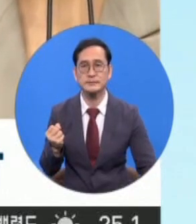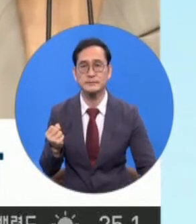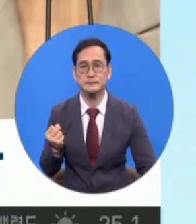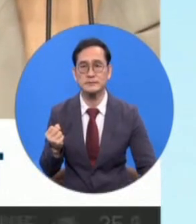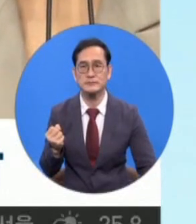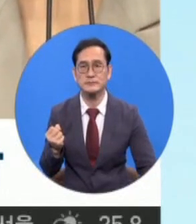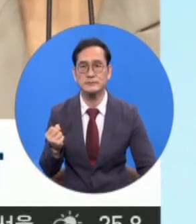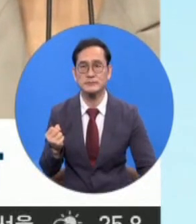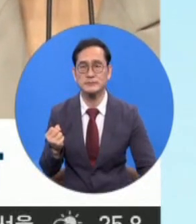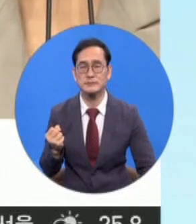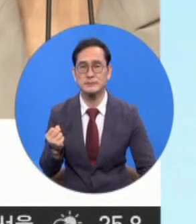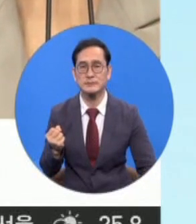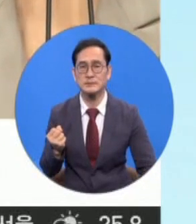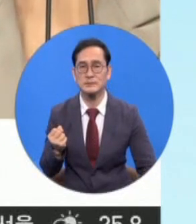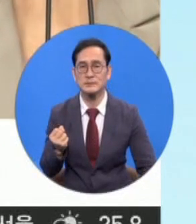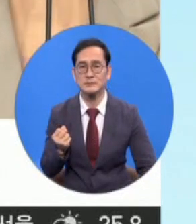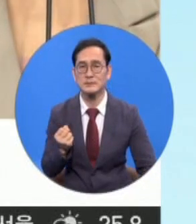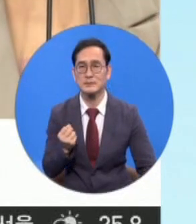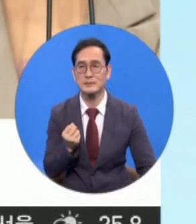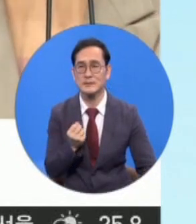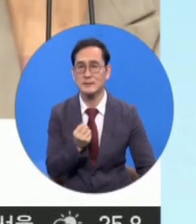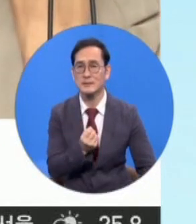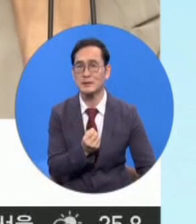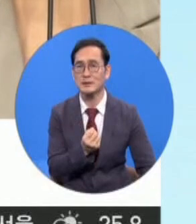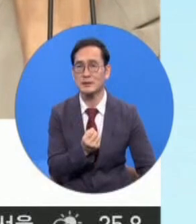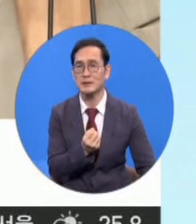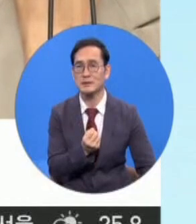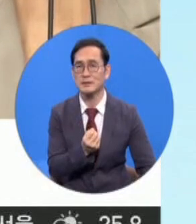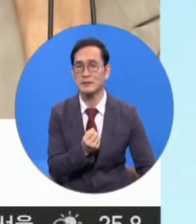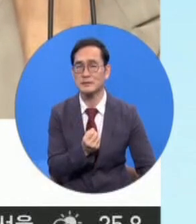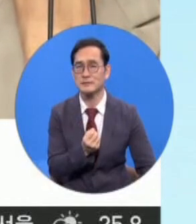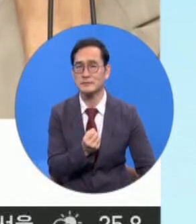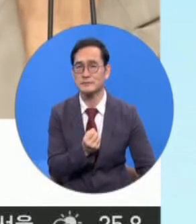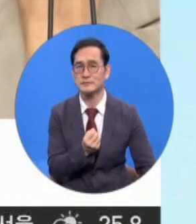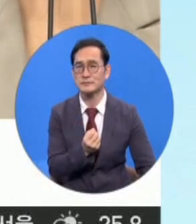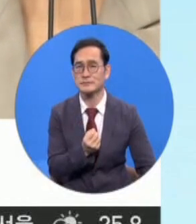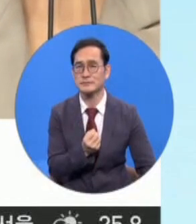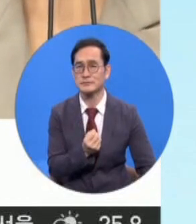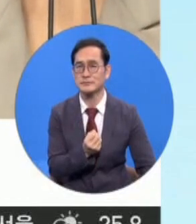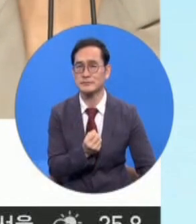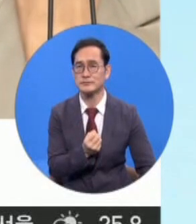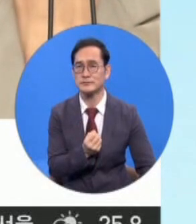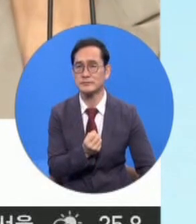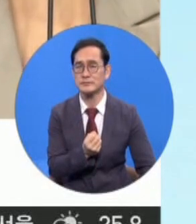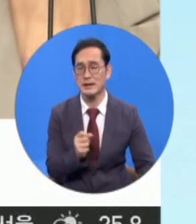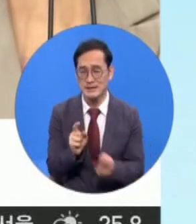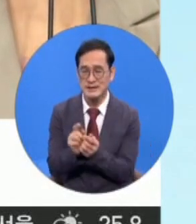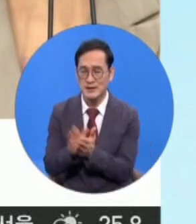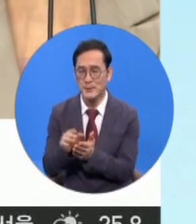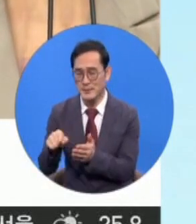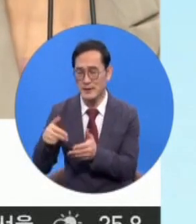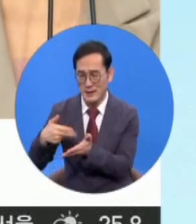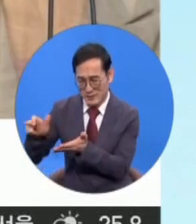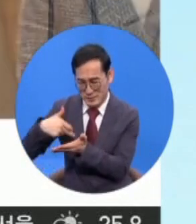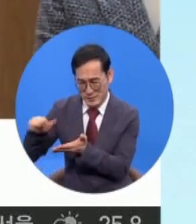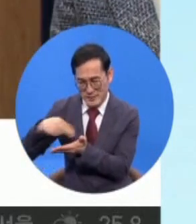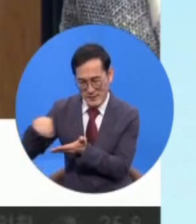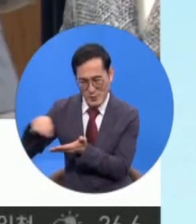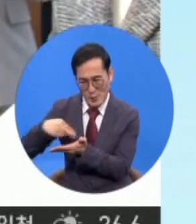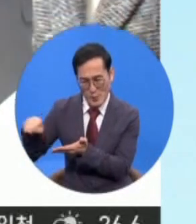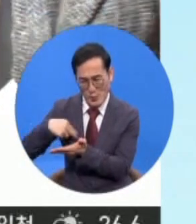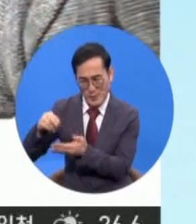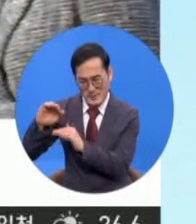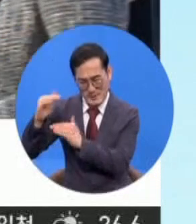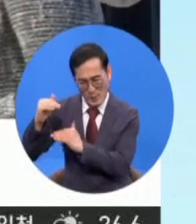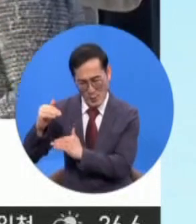경우 이제 젊은 친구들은 그런 게 익숙하지만 나이 등 분들은 그게 익숙하지가 않을 수가 있고 그러면 캡쳐를 한